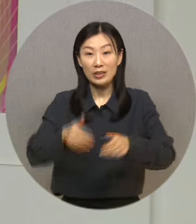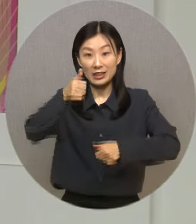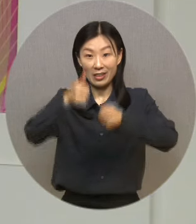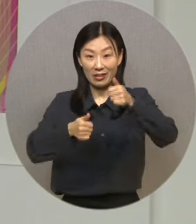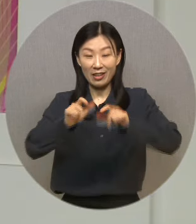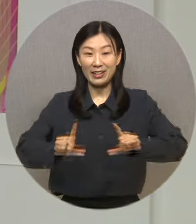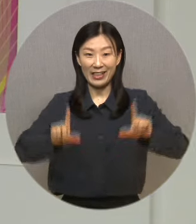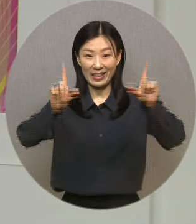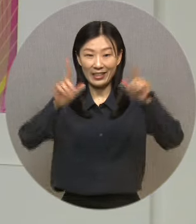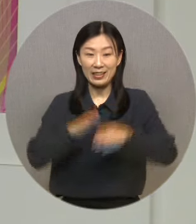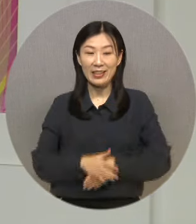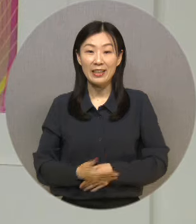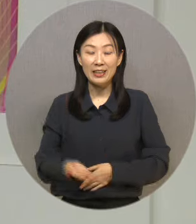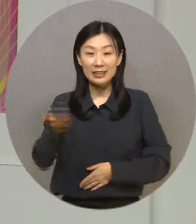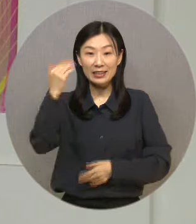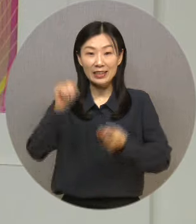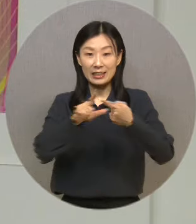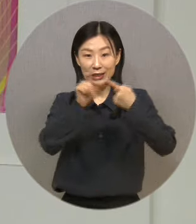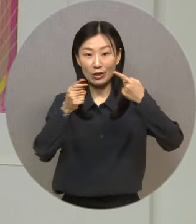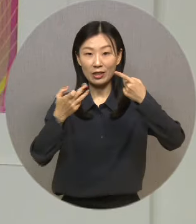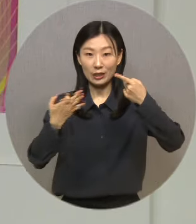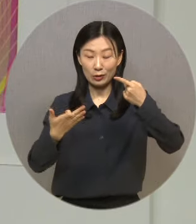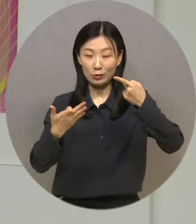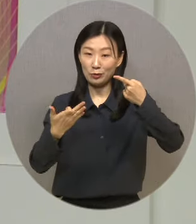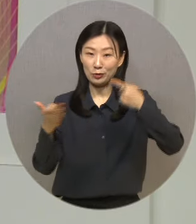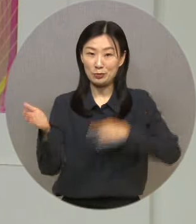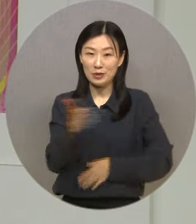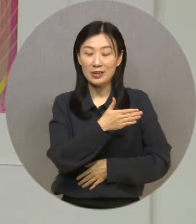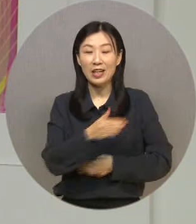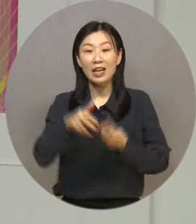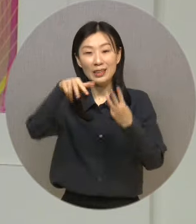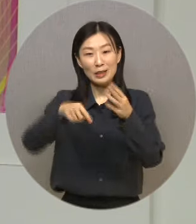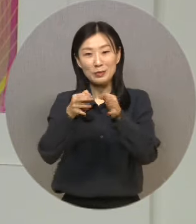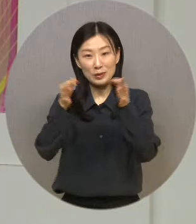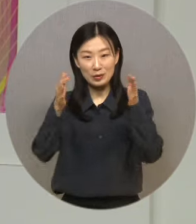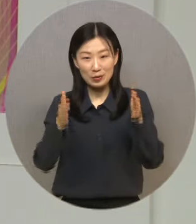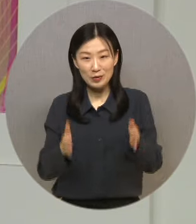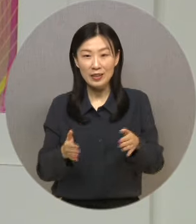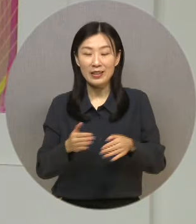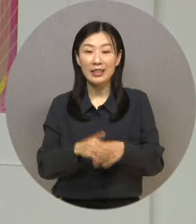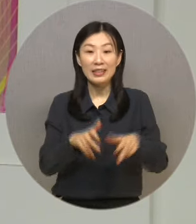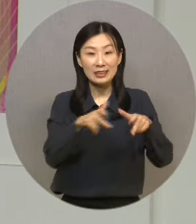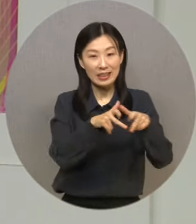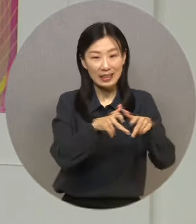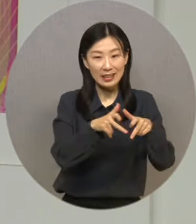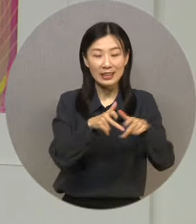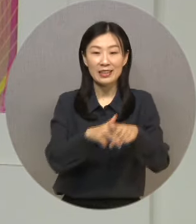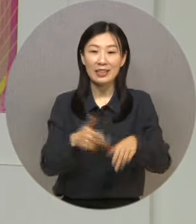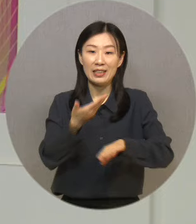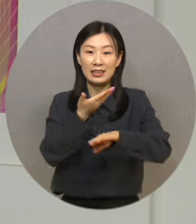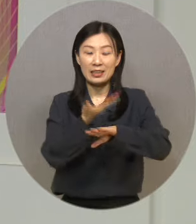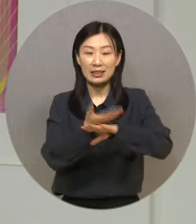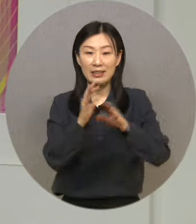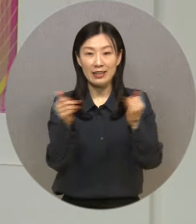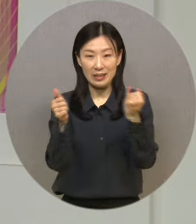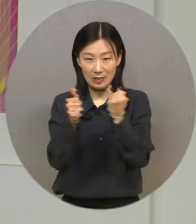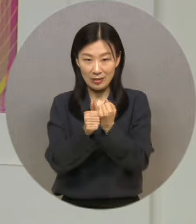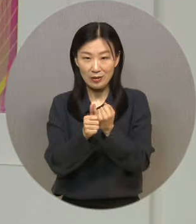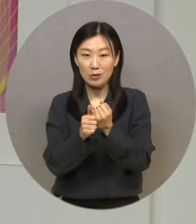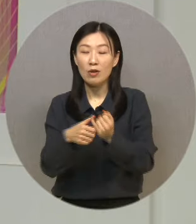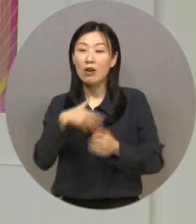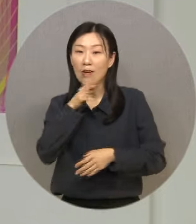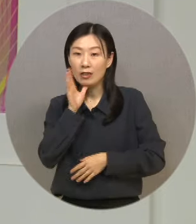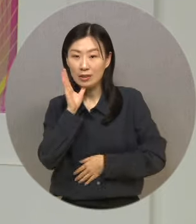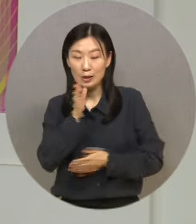1월 19일부터 3주 동안 장애인 부문, 다문화 가족 부문 그리고 어르신 부문 주간 본선을